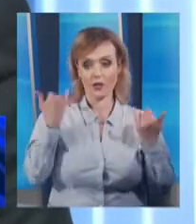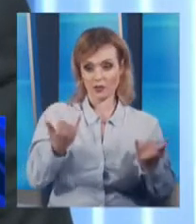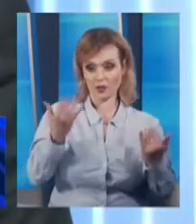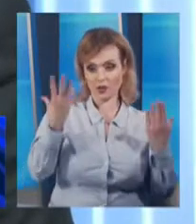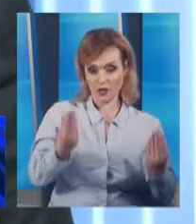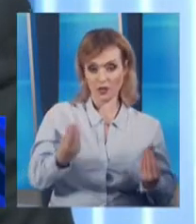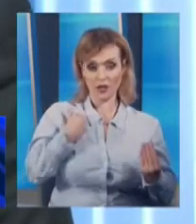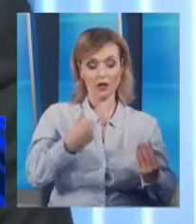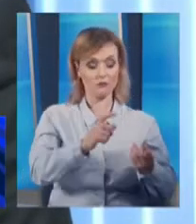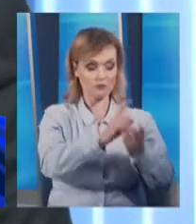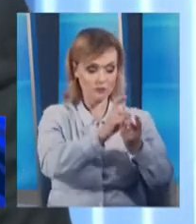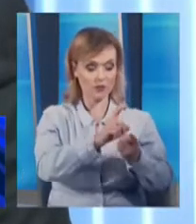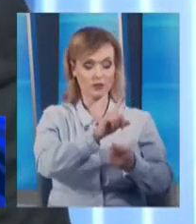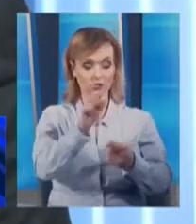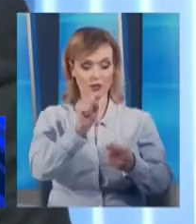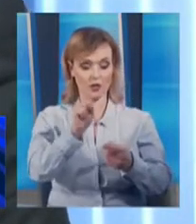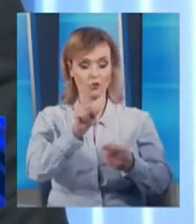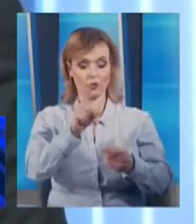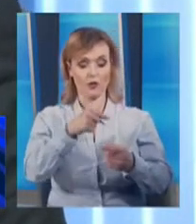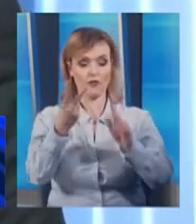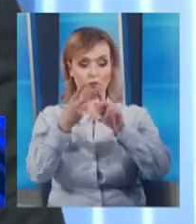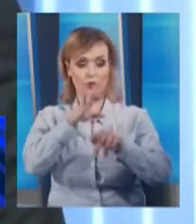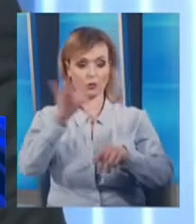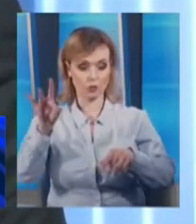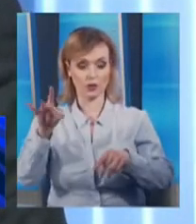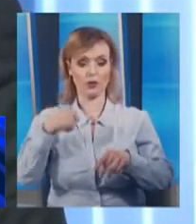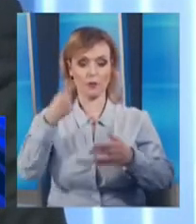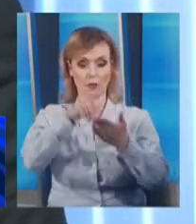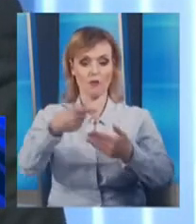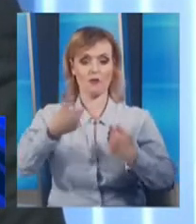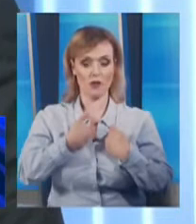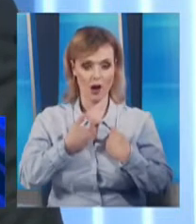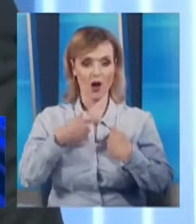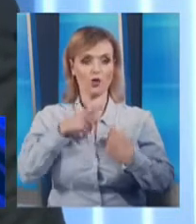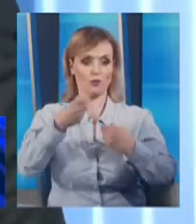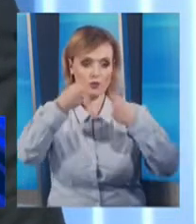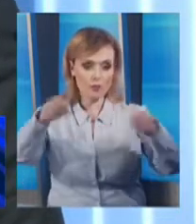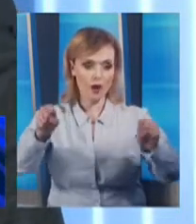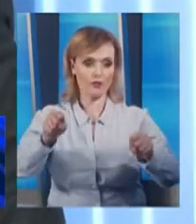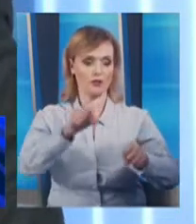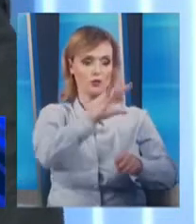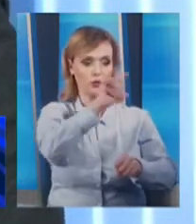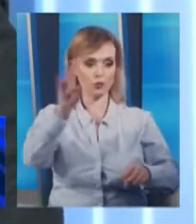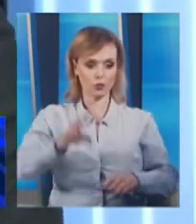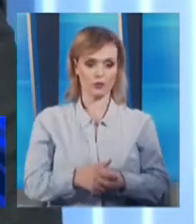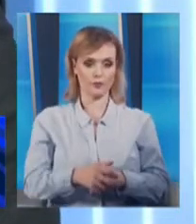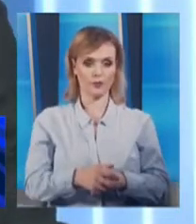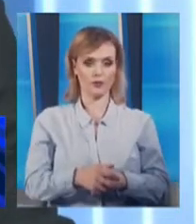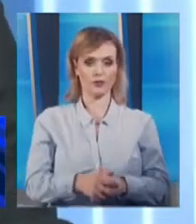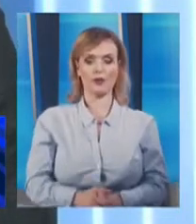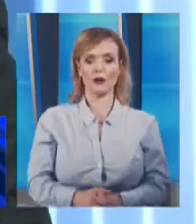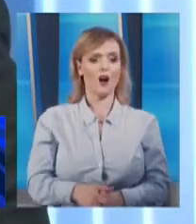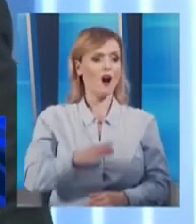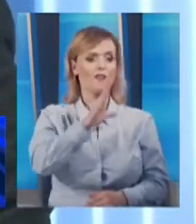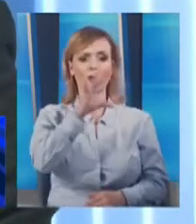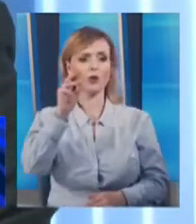ca în turul 2 să ajung eu ca să putem scăpa țara și de Dodon și de întreg regimul Plahotniuc, care astăzi poartă numele Dodon. Pentru că